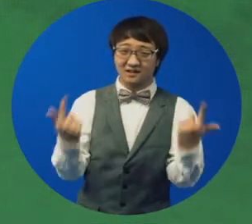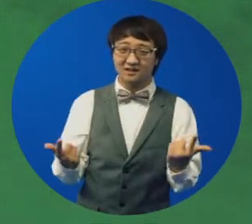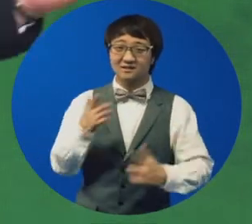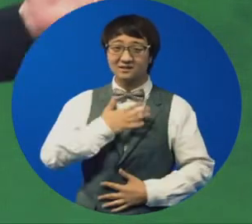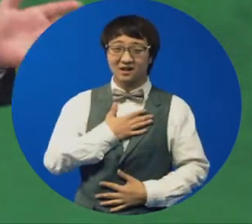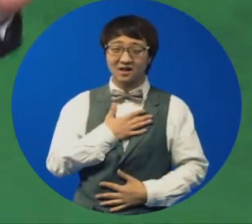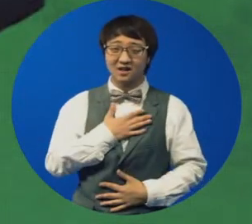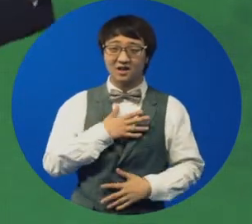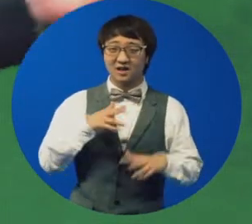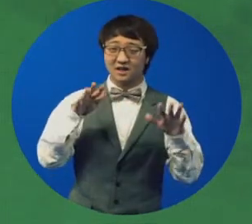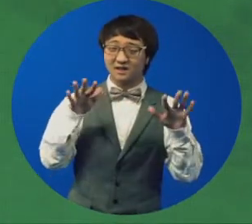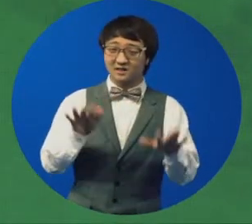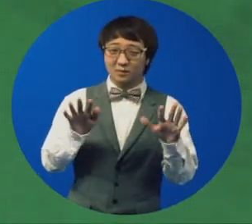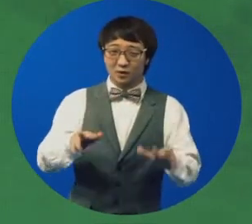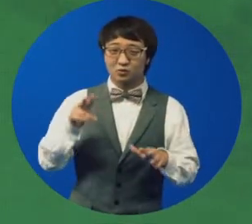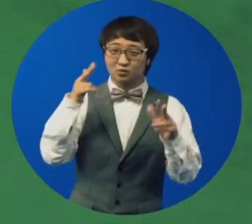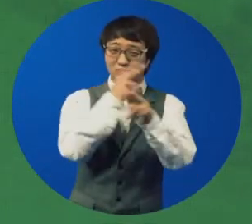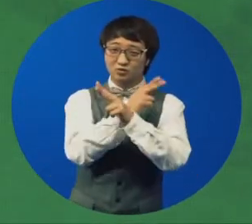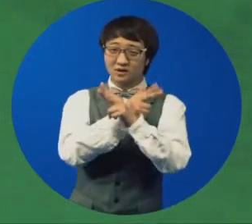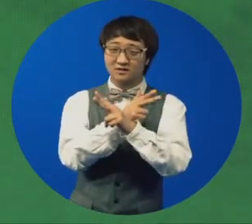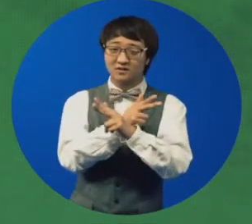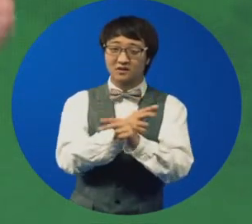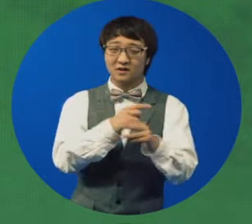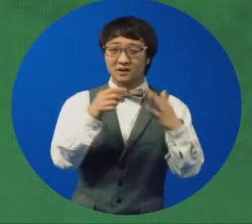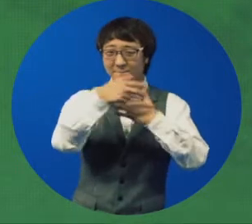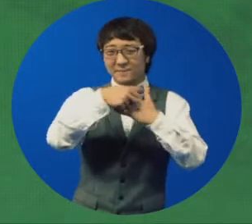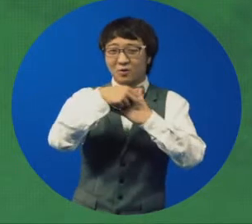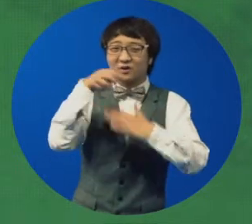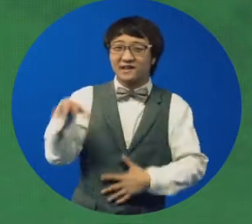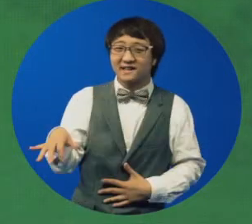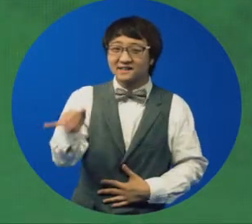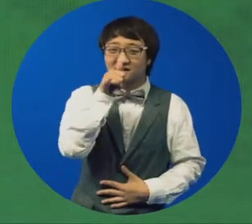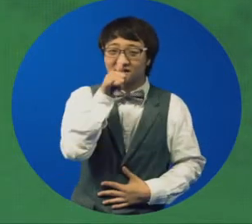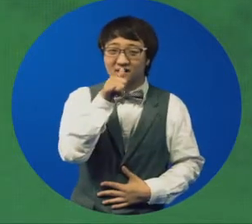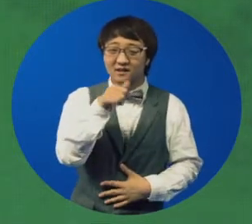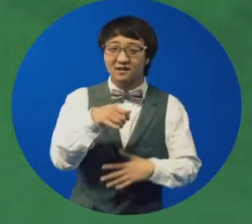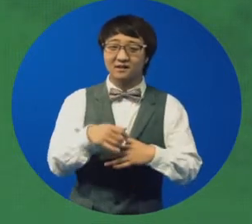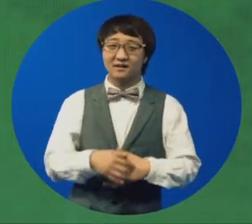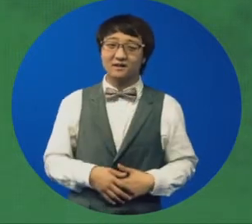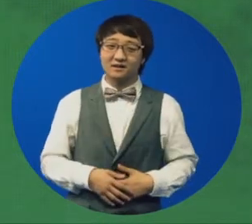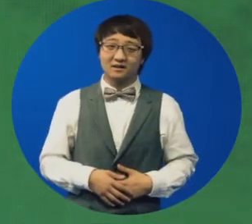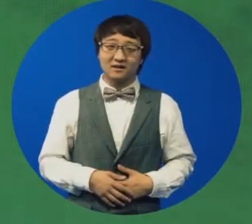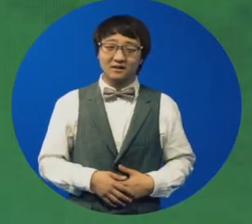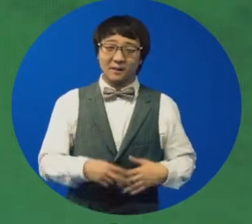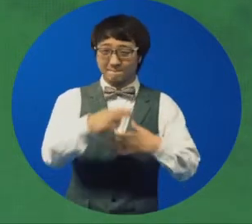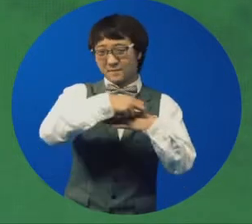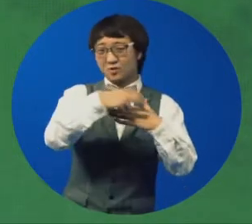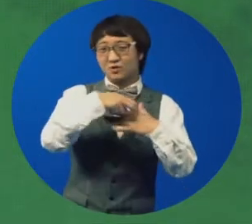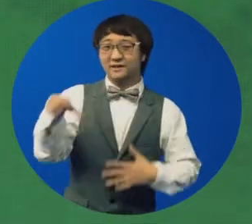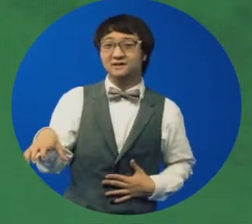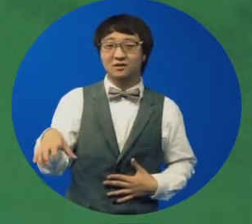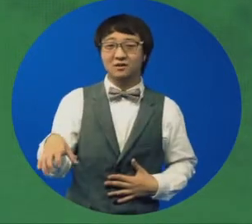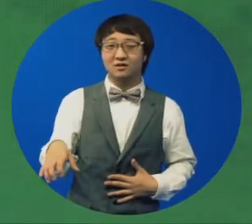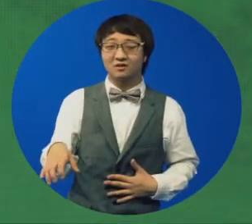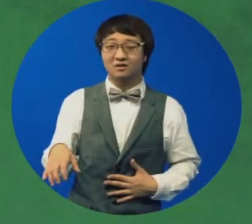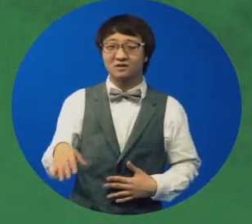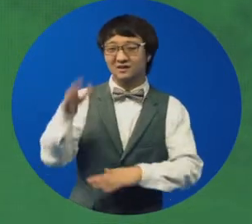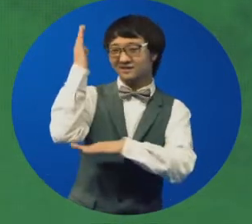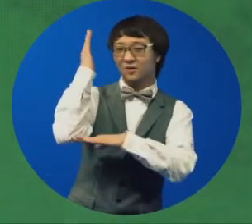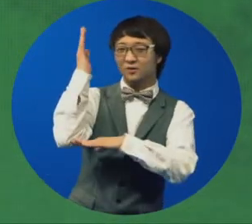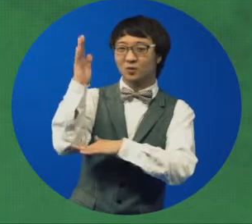이번 주간 내내 병원에 있었거든요. 병실에서 이렇게 원고를 보고 있는데 제 가슴이